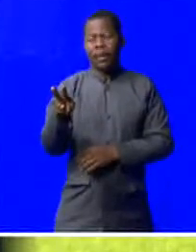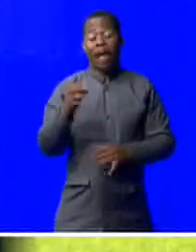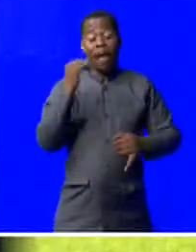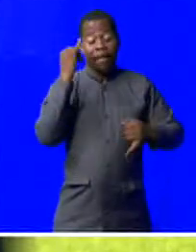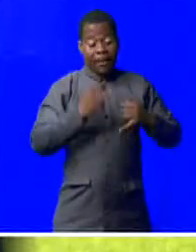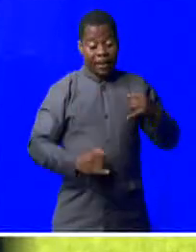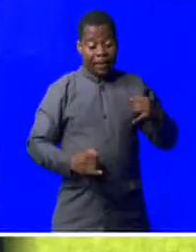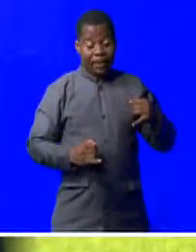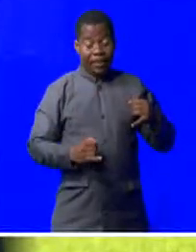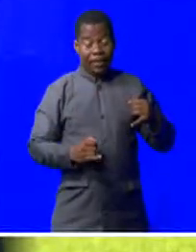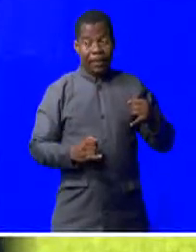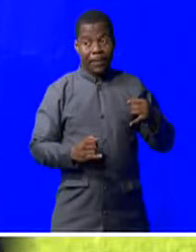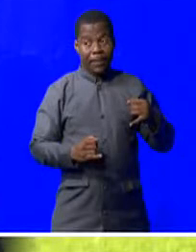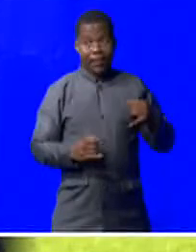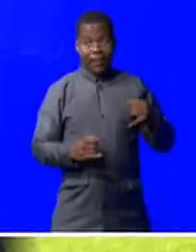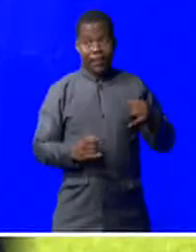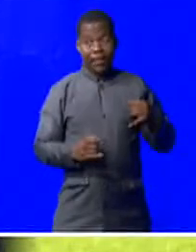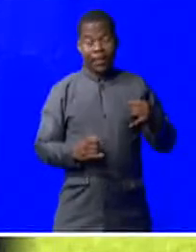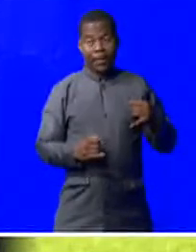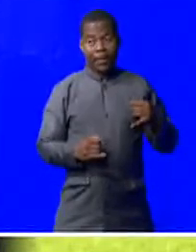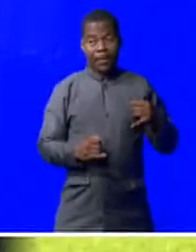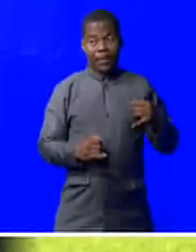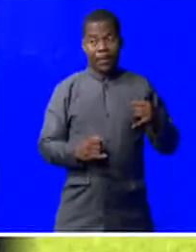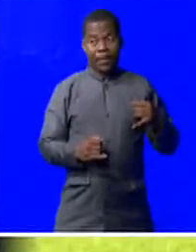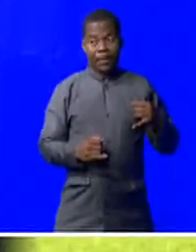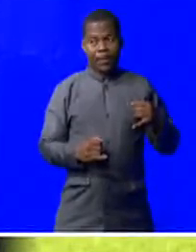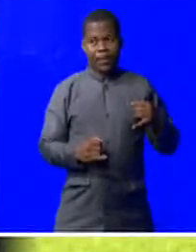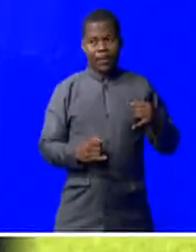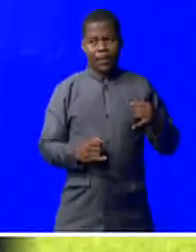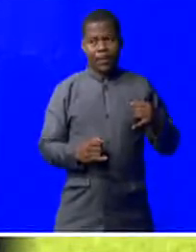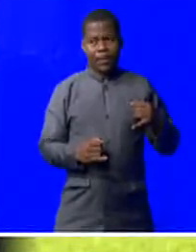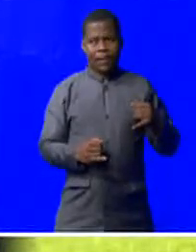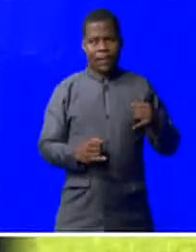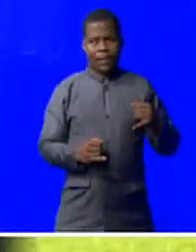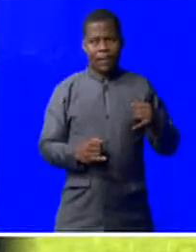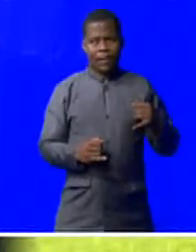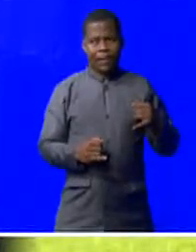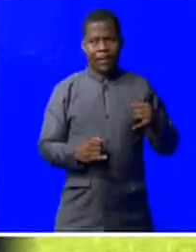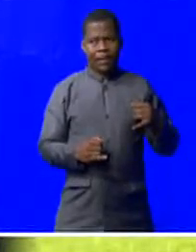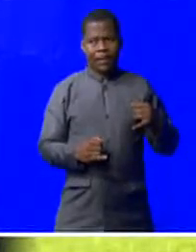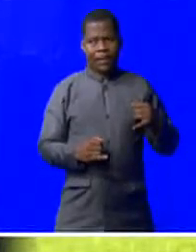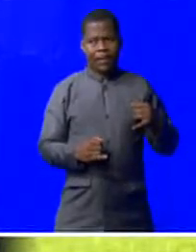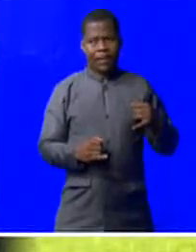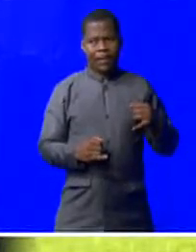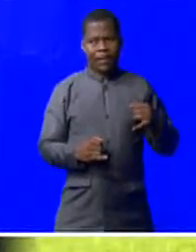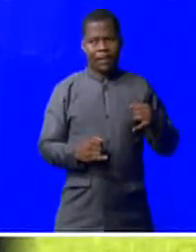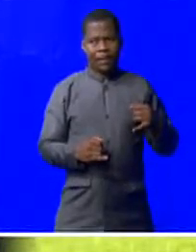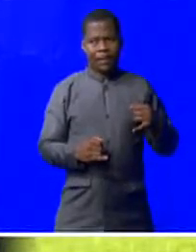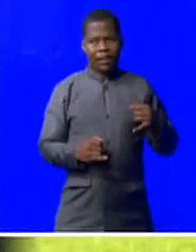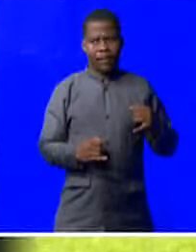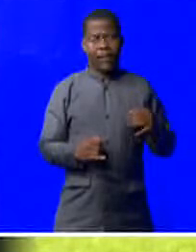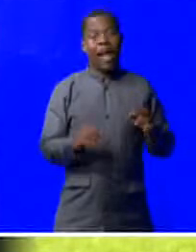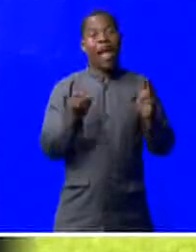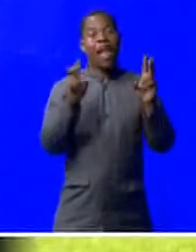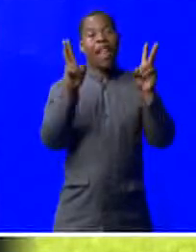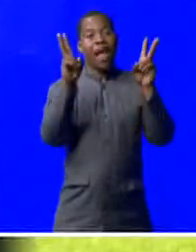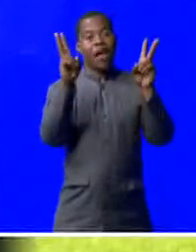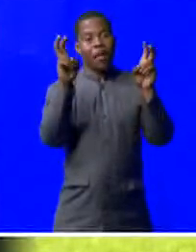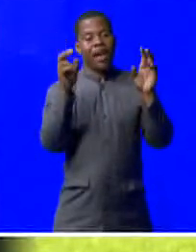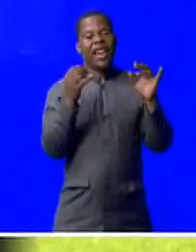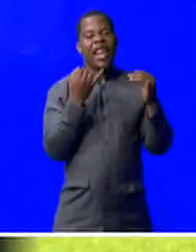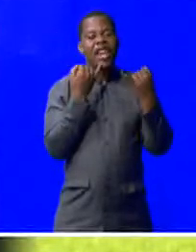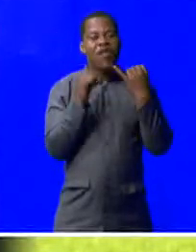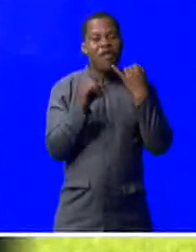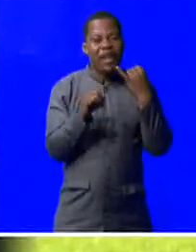finally your majesty when our phakathi kuna na indzaba ye data storage